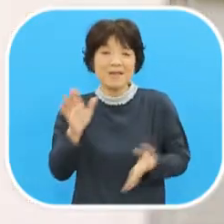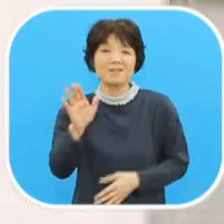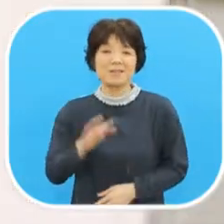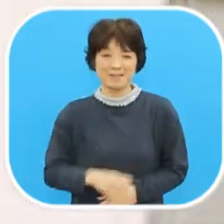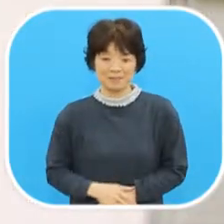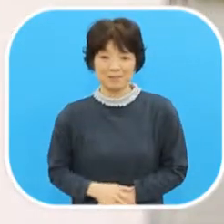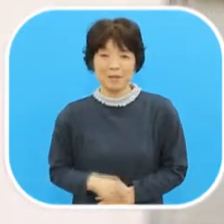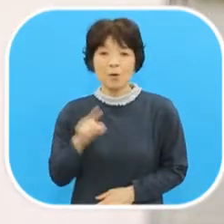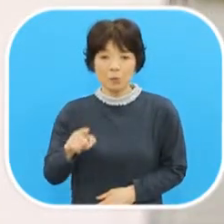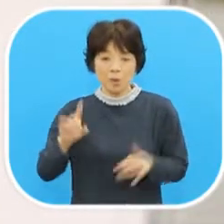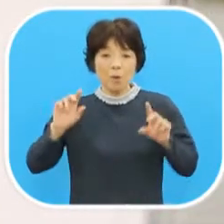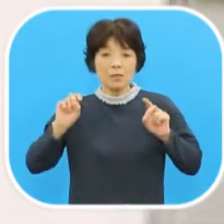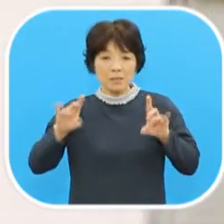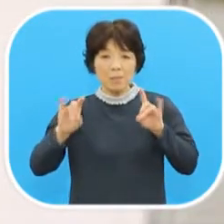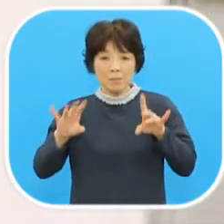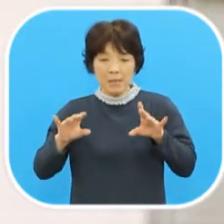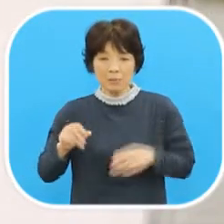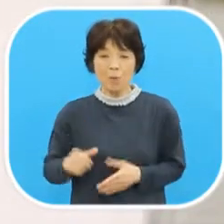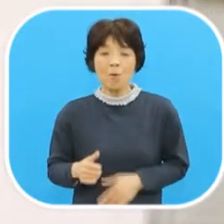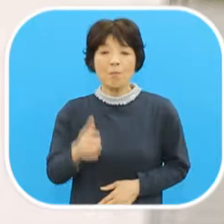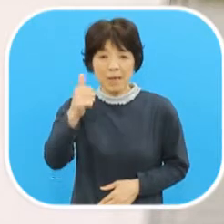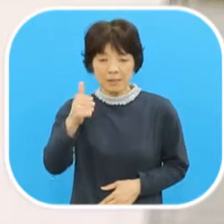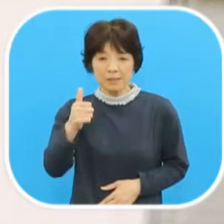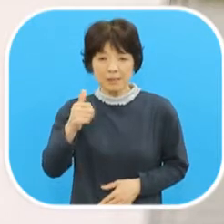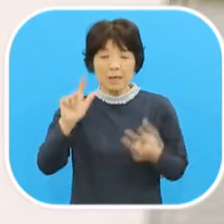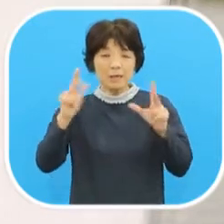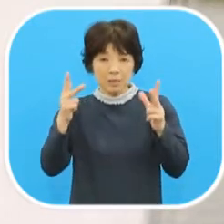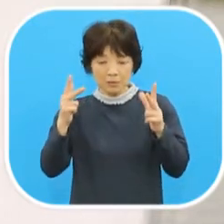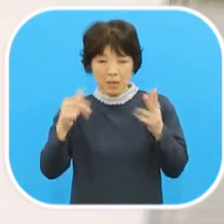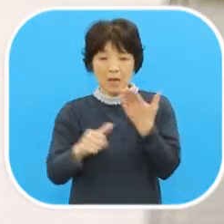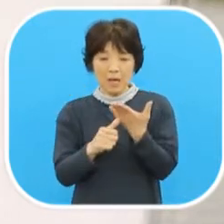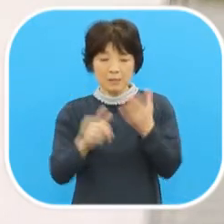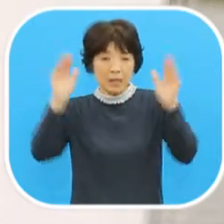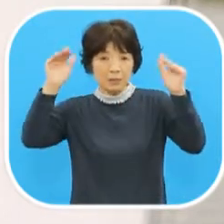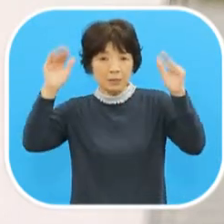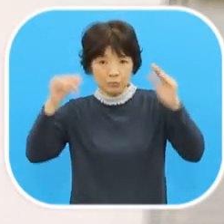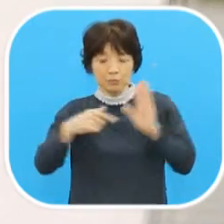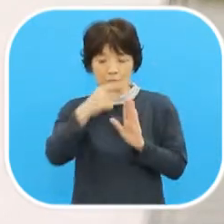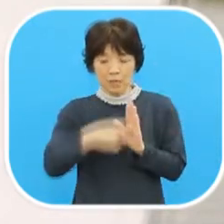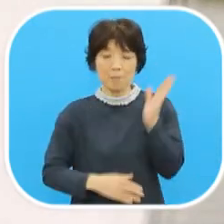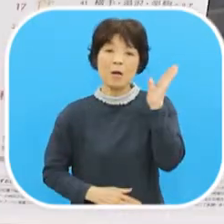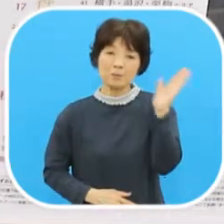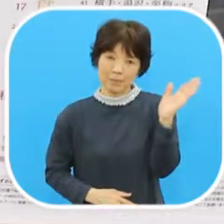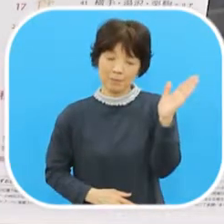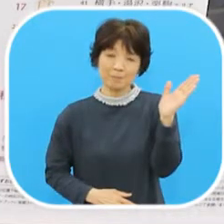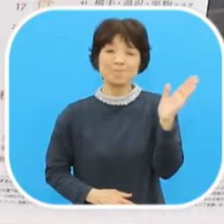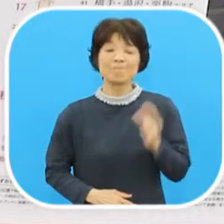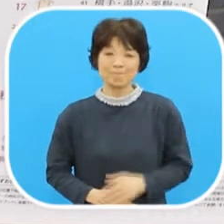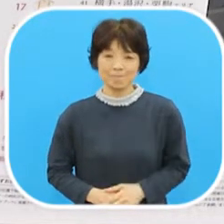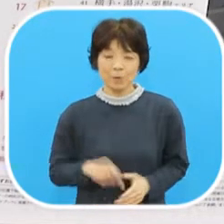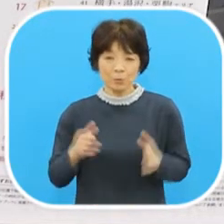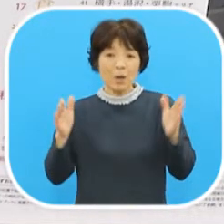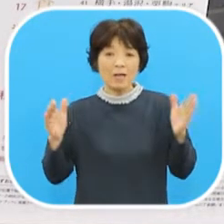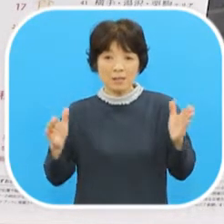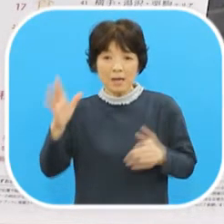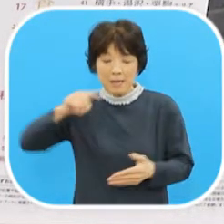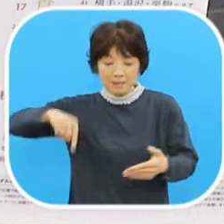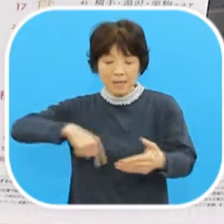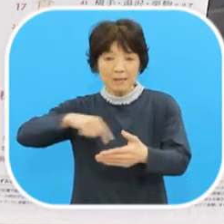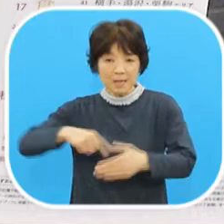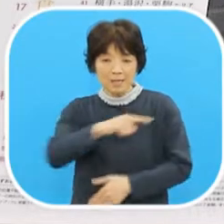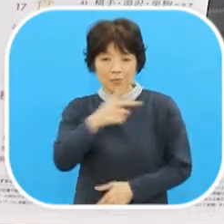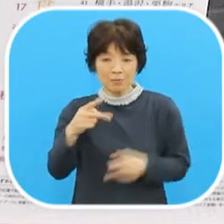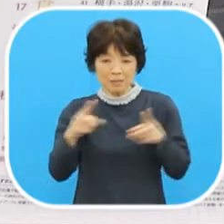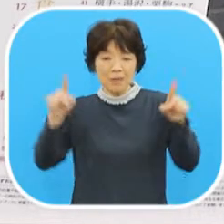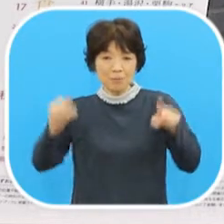。このキャンペーンのメインキャラクターは秋田犬で、キャッチフレーズはサクサク秋田。この期間秋田県内ではさまざま